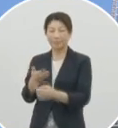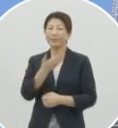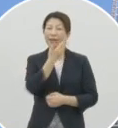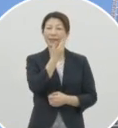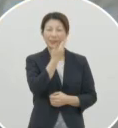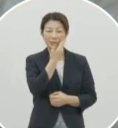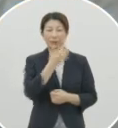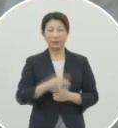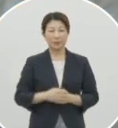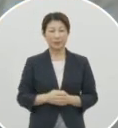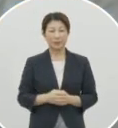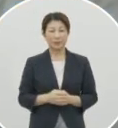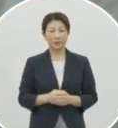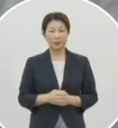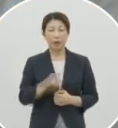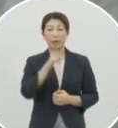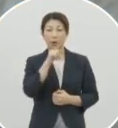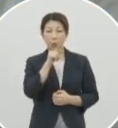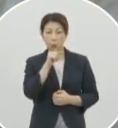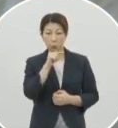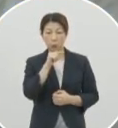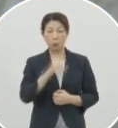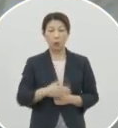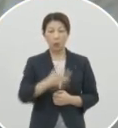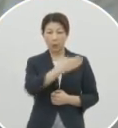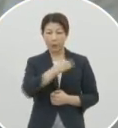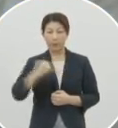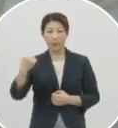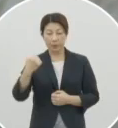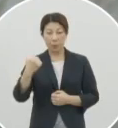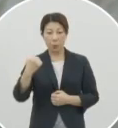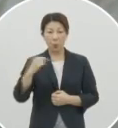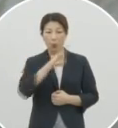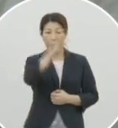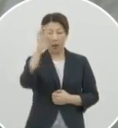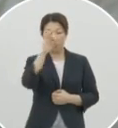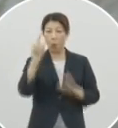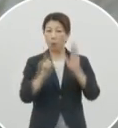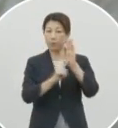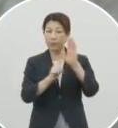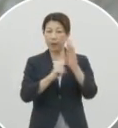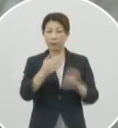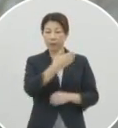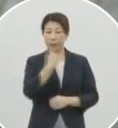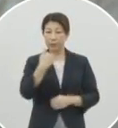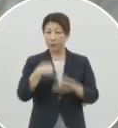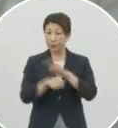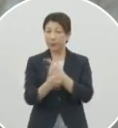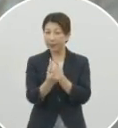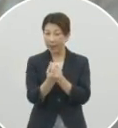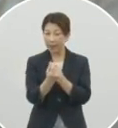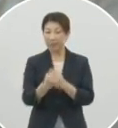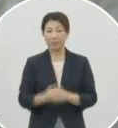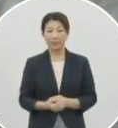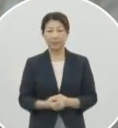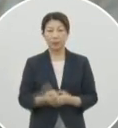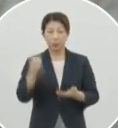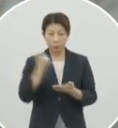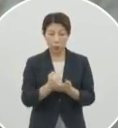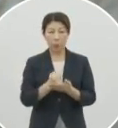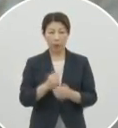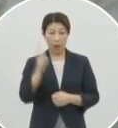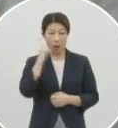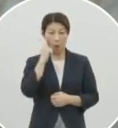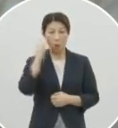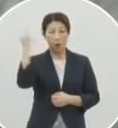だよ。 なるほど、私たち自身も観光を PR できるってことだね。そうだ、早